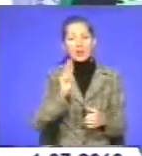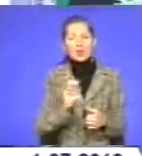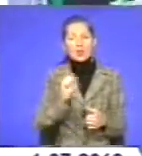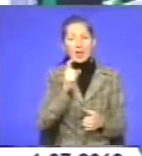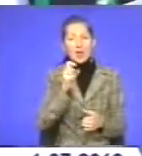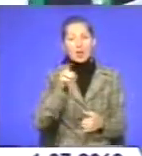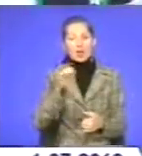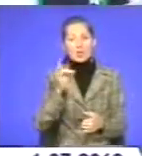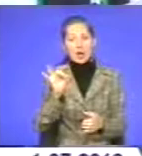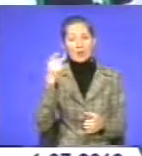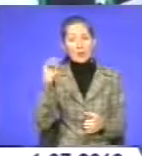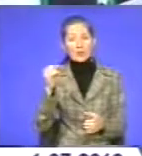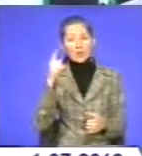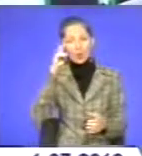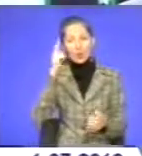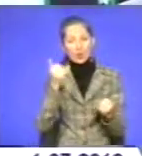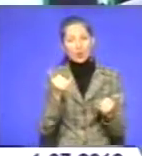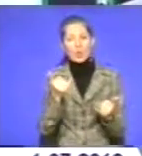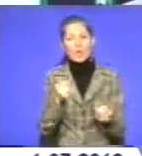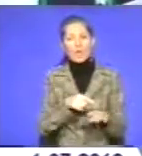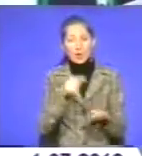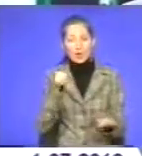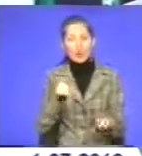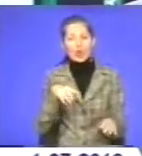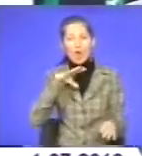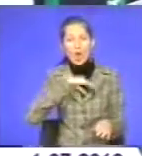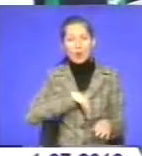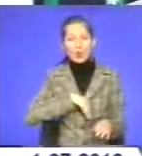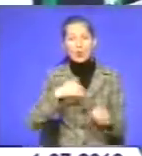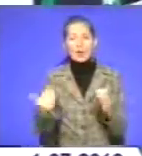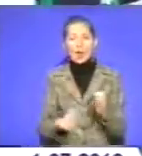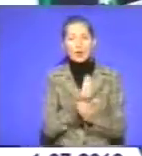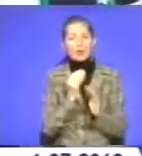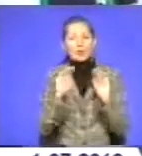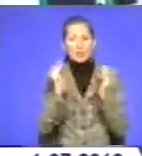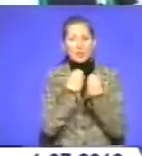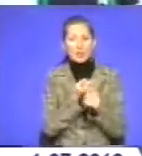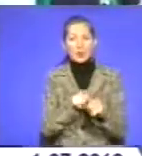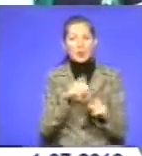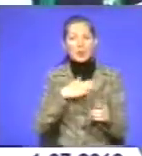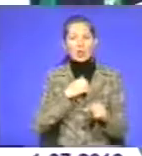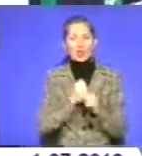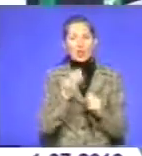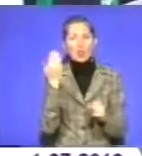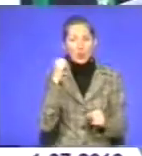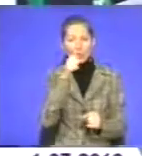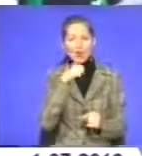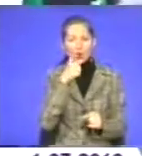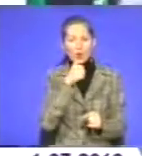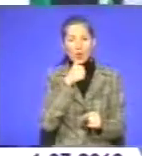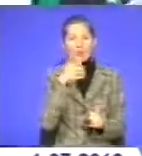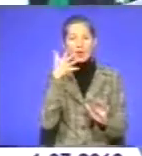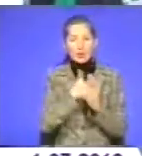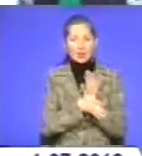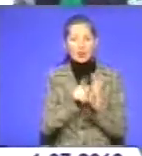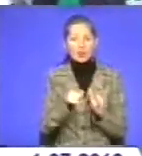думаю, що сьогодні ми ще раз відчули той дух тут на одному стадіоні, який ми зробили в минулому році, витративши